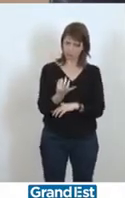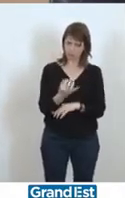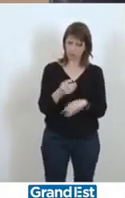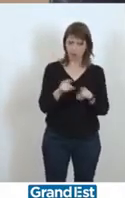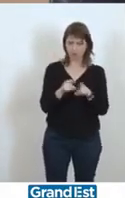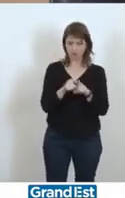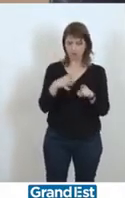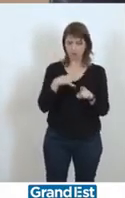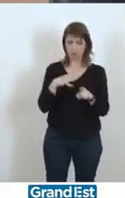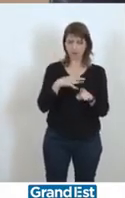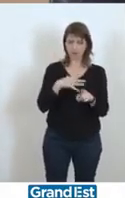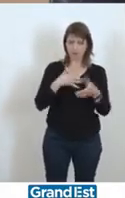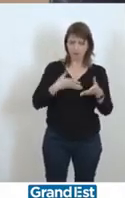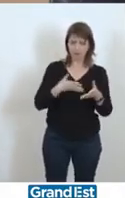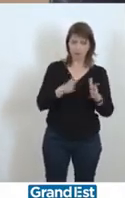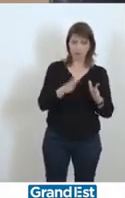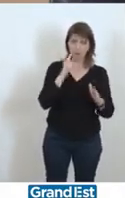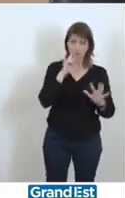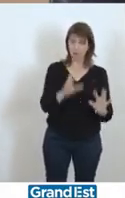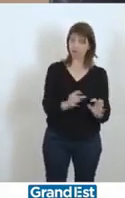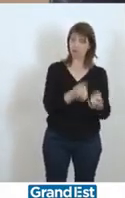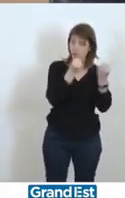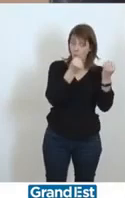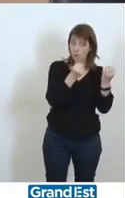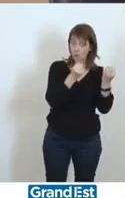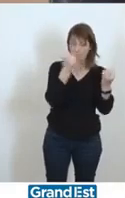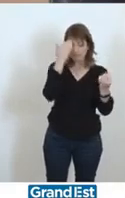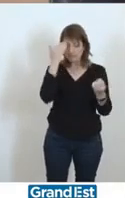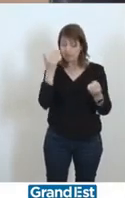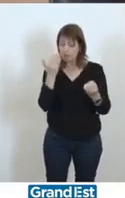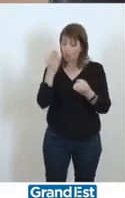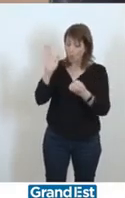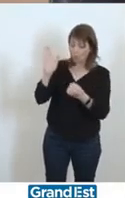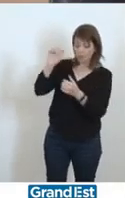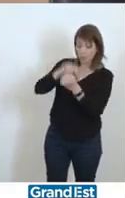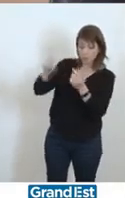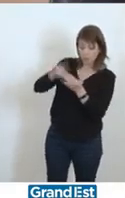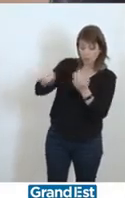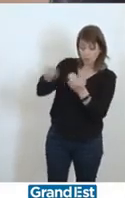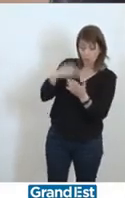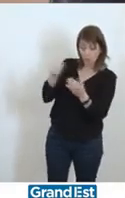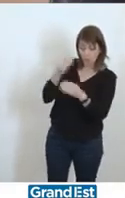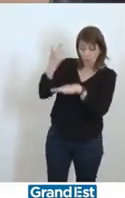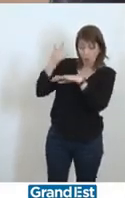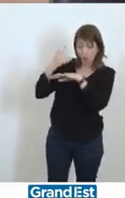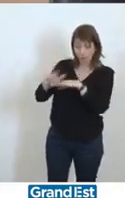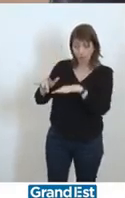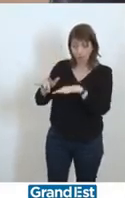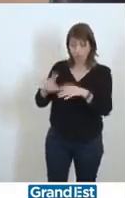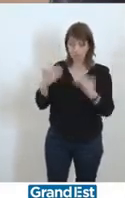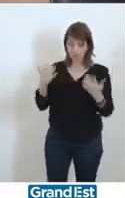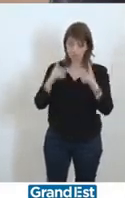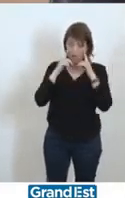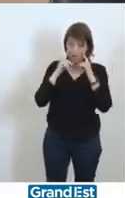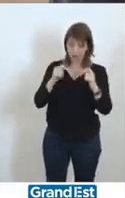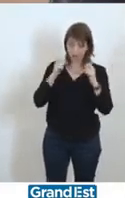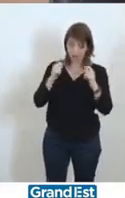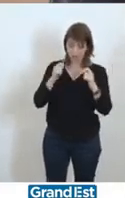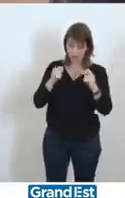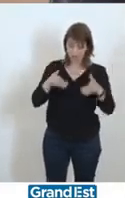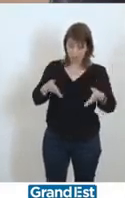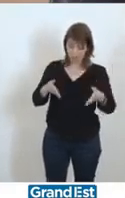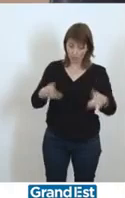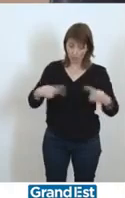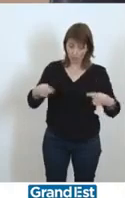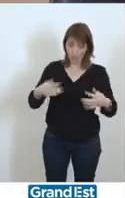prête à porter le secours en cas de suppression ou de retard important, sans mettre en péril la robustesse des roulements engins